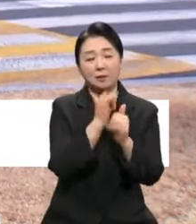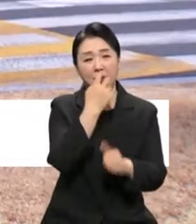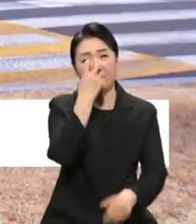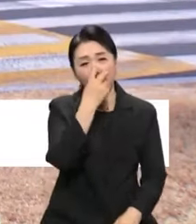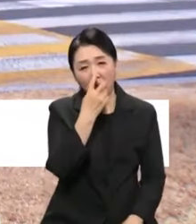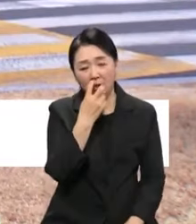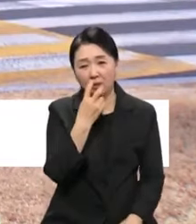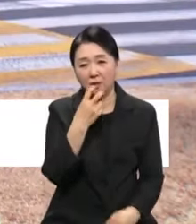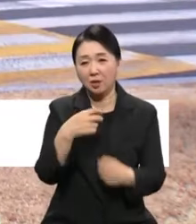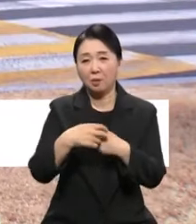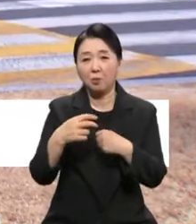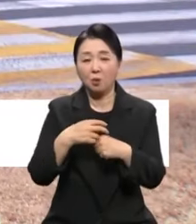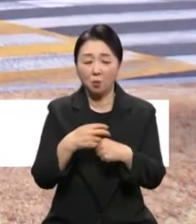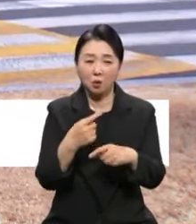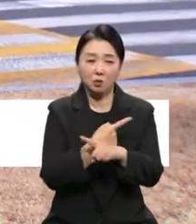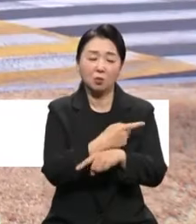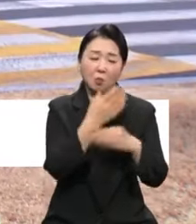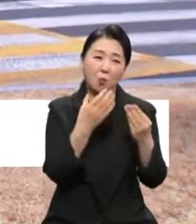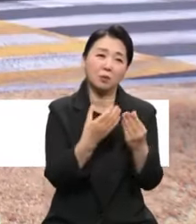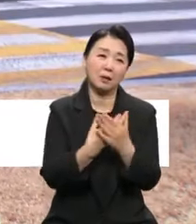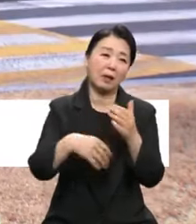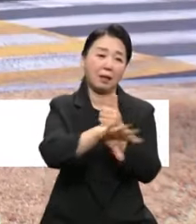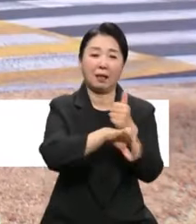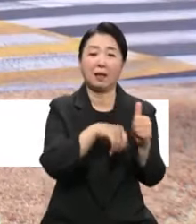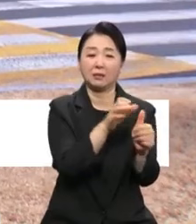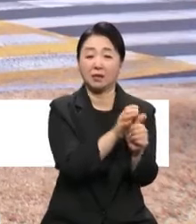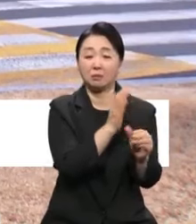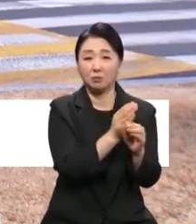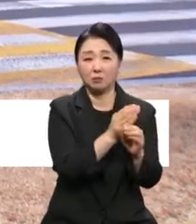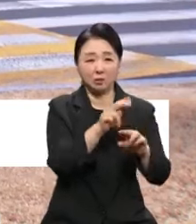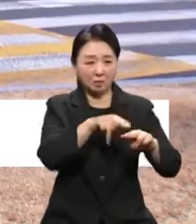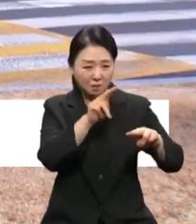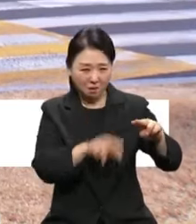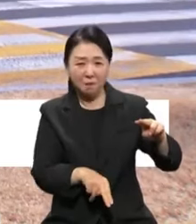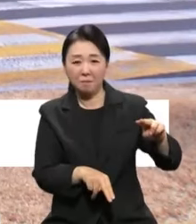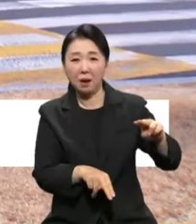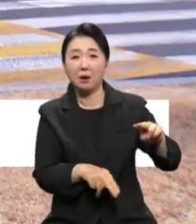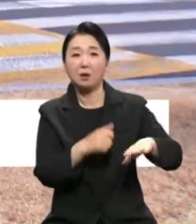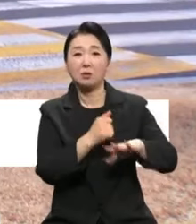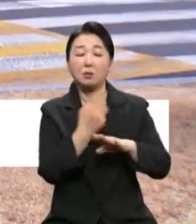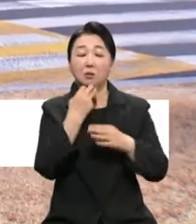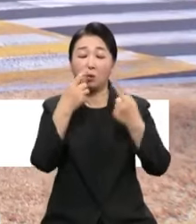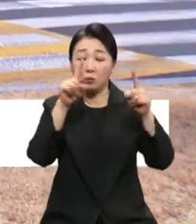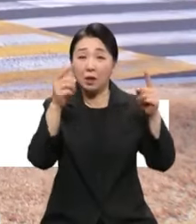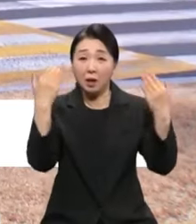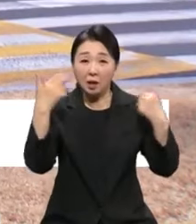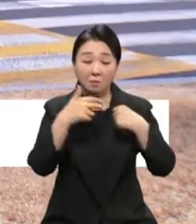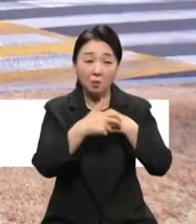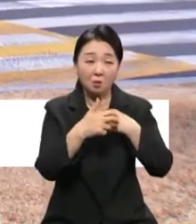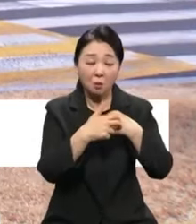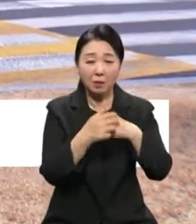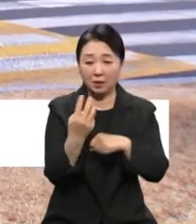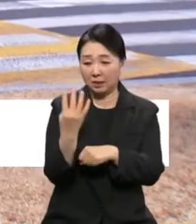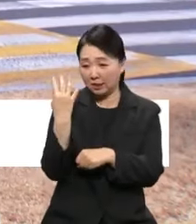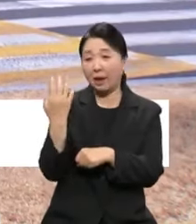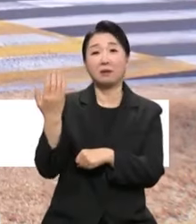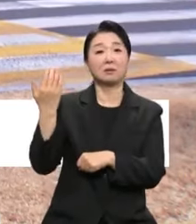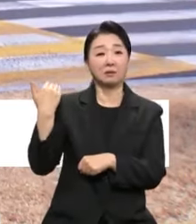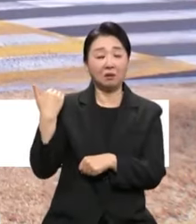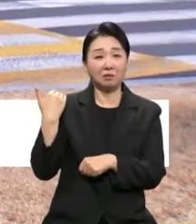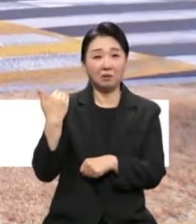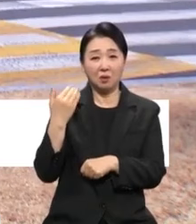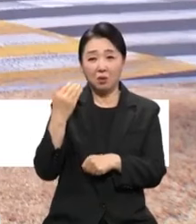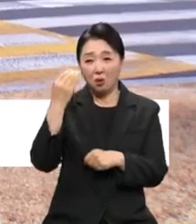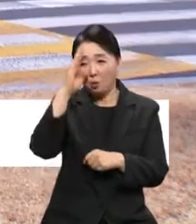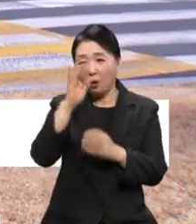진료 전반을 책임지고 있기 때문에 이들이 대거 나가게 되면서 서울대병원의 경우 이미 나흘 전에 일부 환자들에게